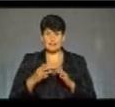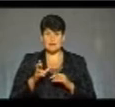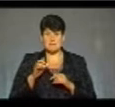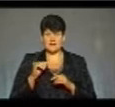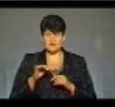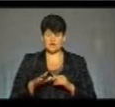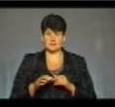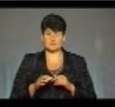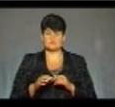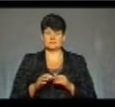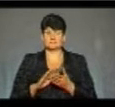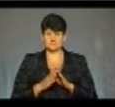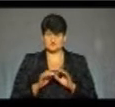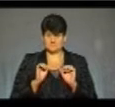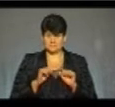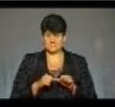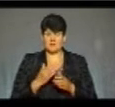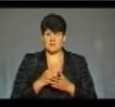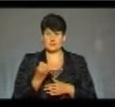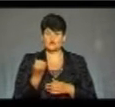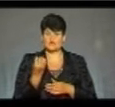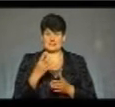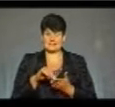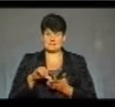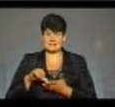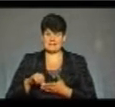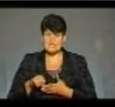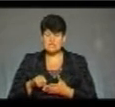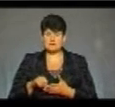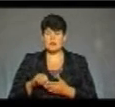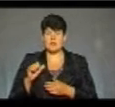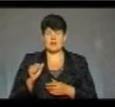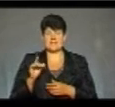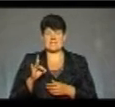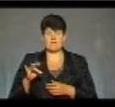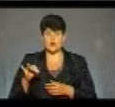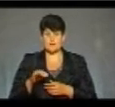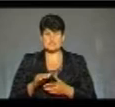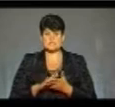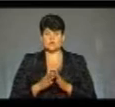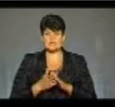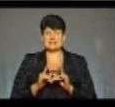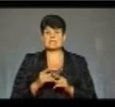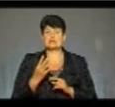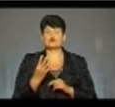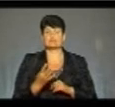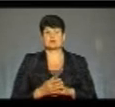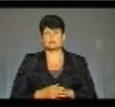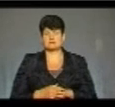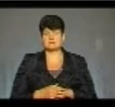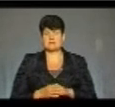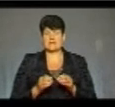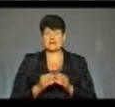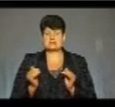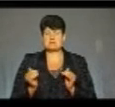Батьківщина лояльна має 14 представників, а Європейська солідарність тільки 4, на